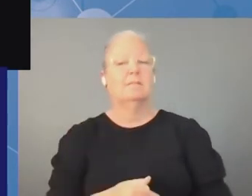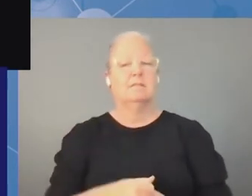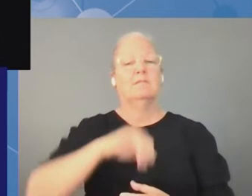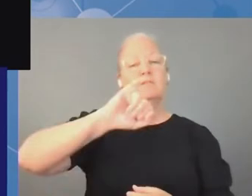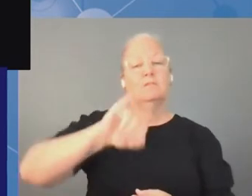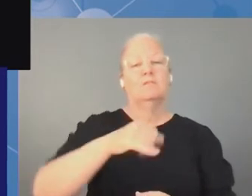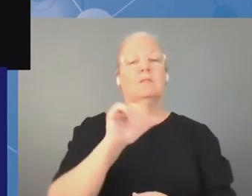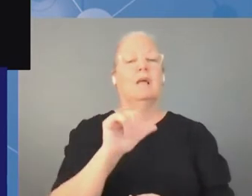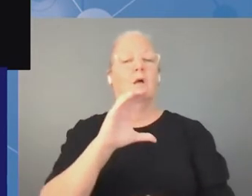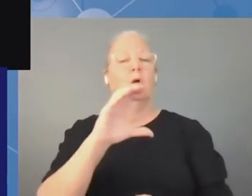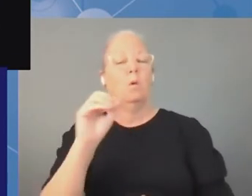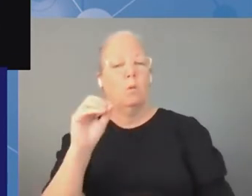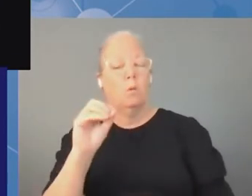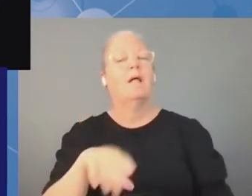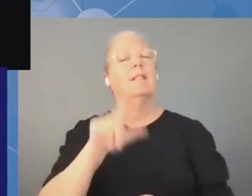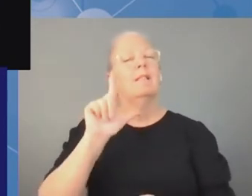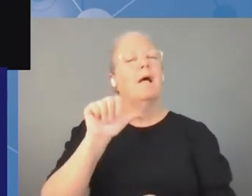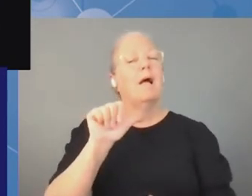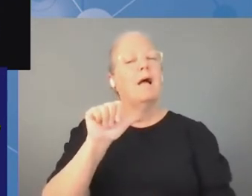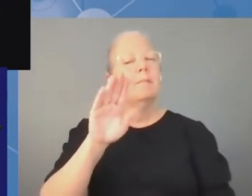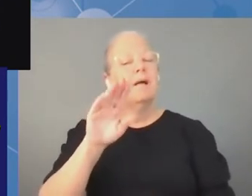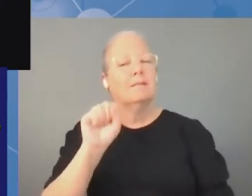أشكر قلبيا